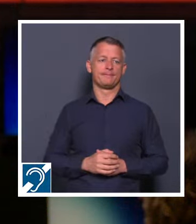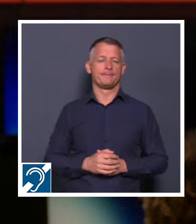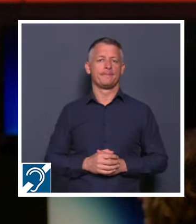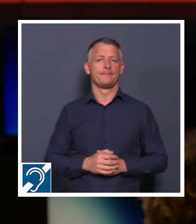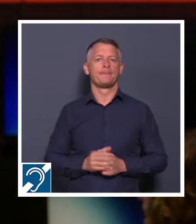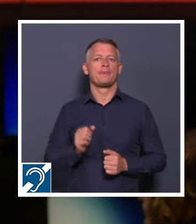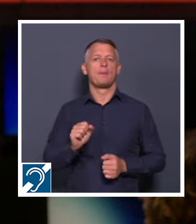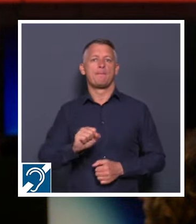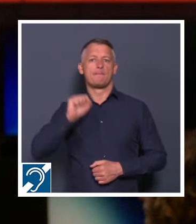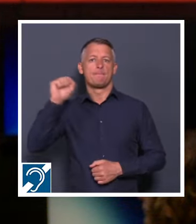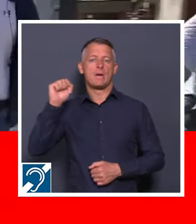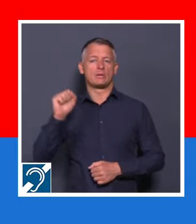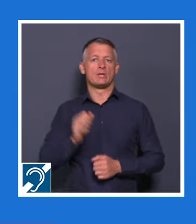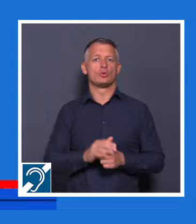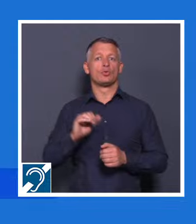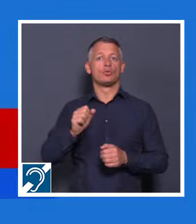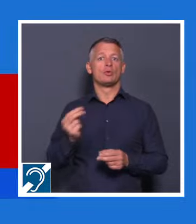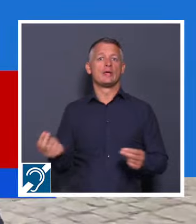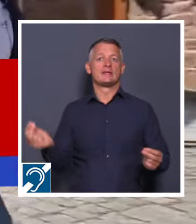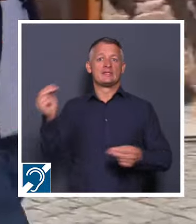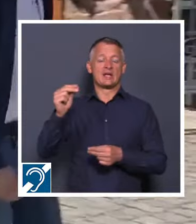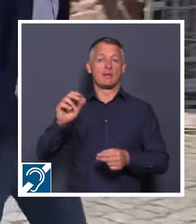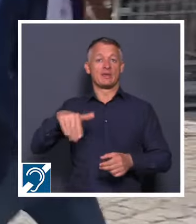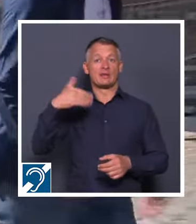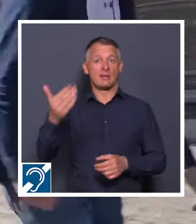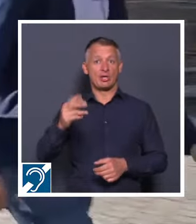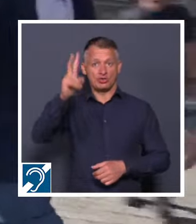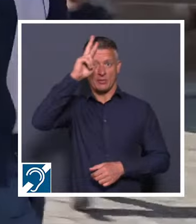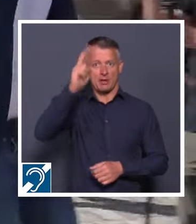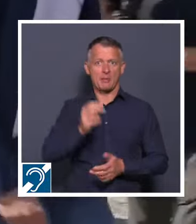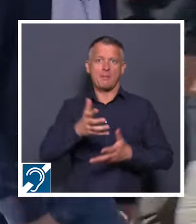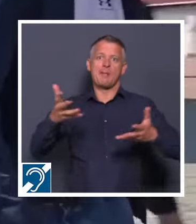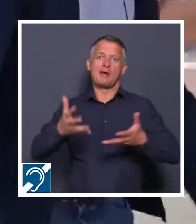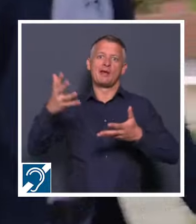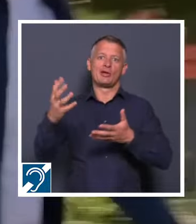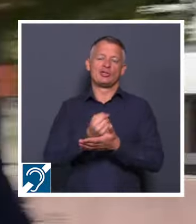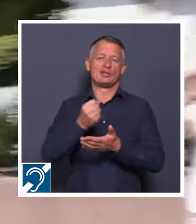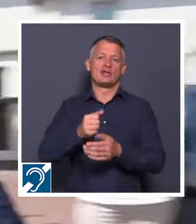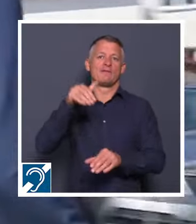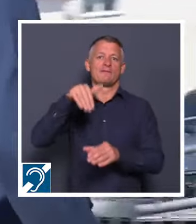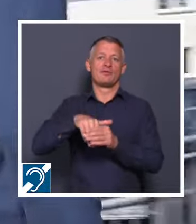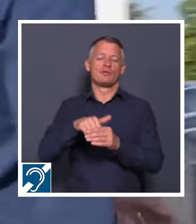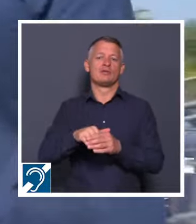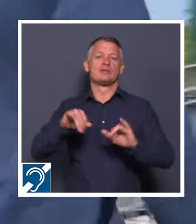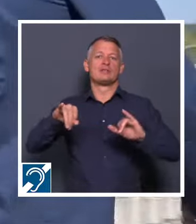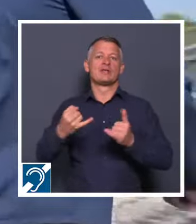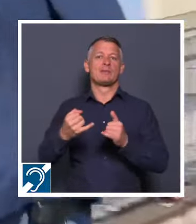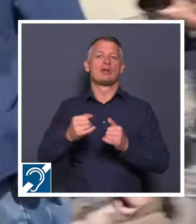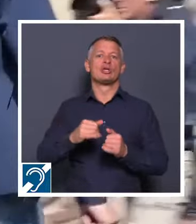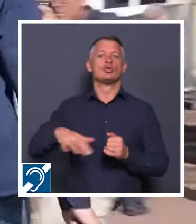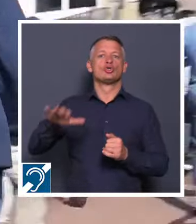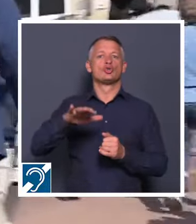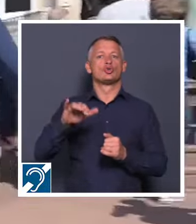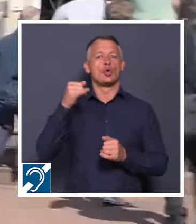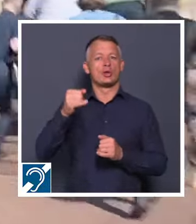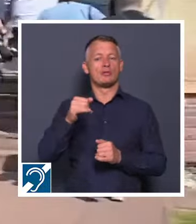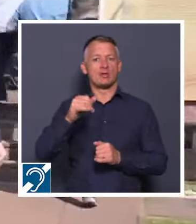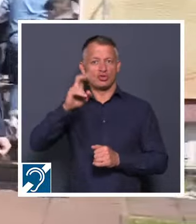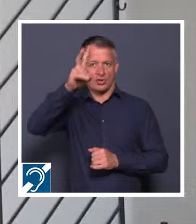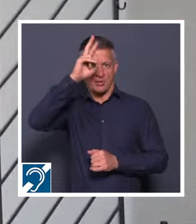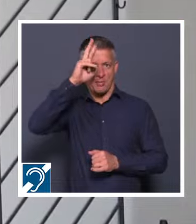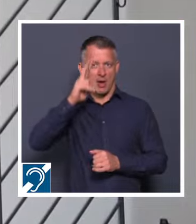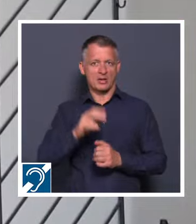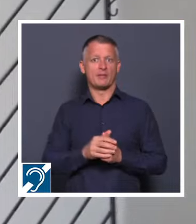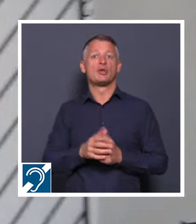Partidul de extremă dreaptă Alternativa pentru Germania este marele câștigător al scrutinului regional ce a avut loc în landurile Turingia și Saxonia.